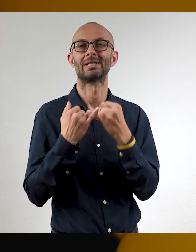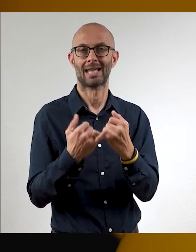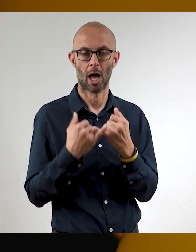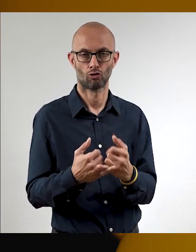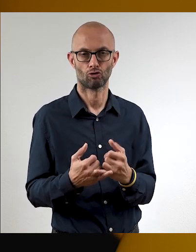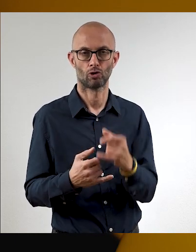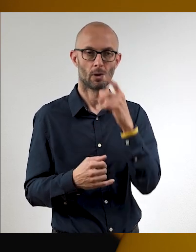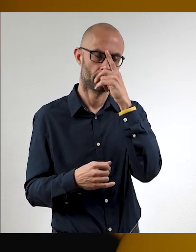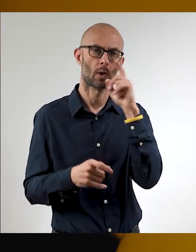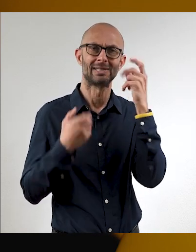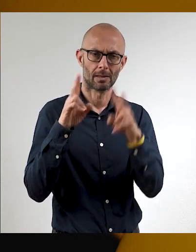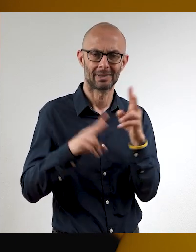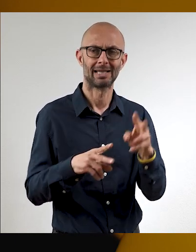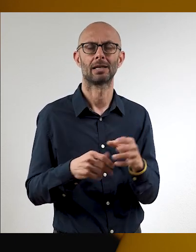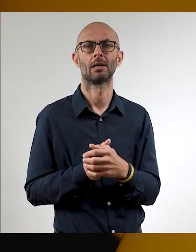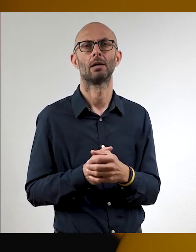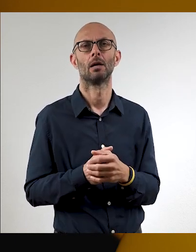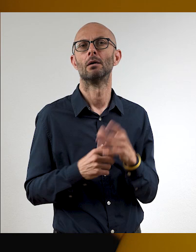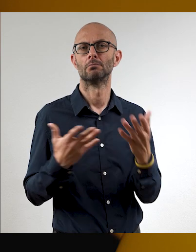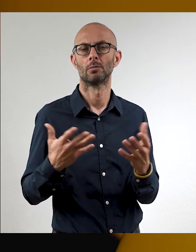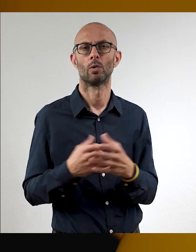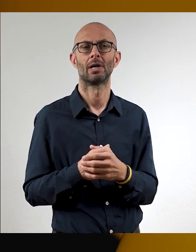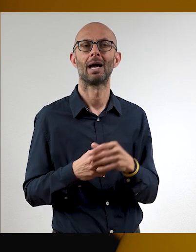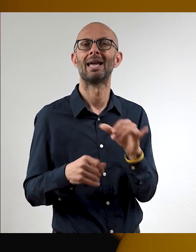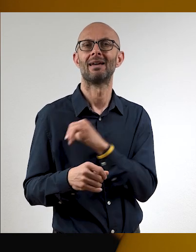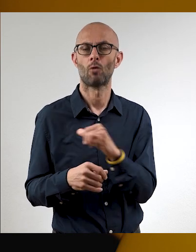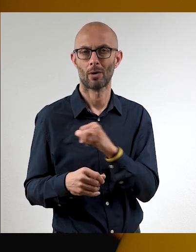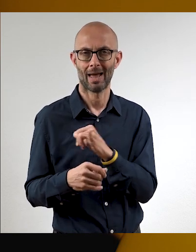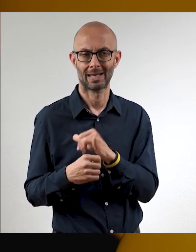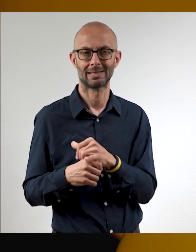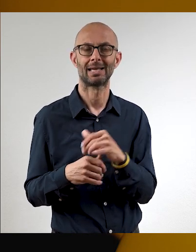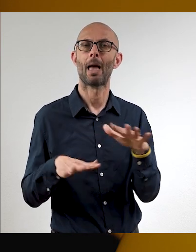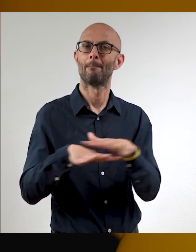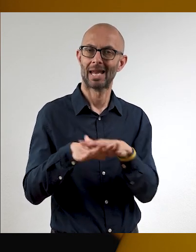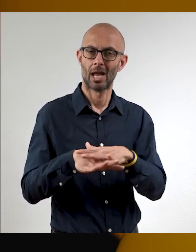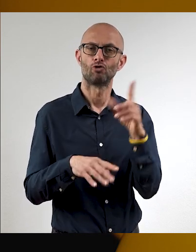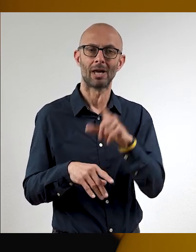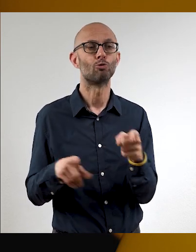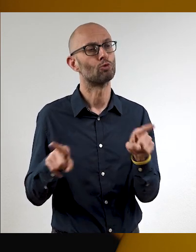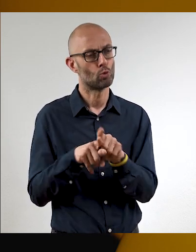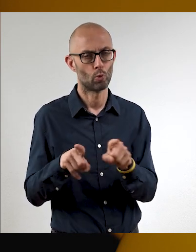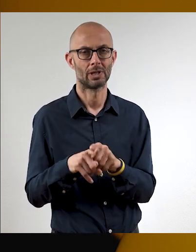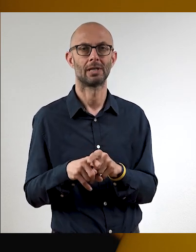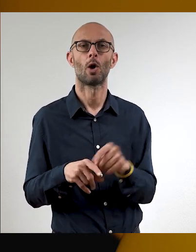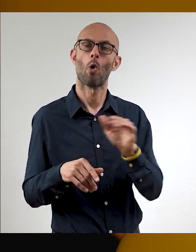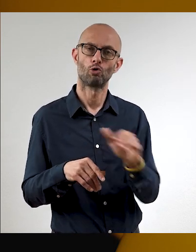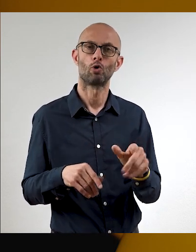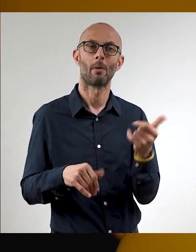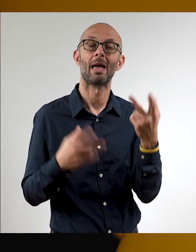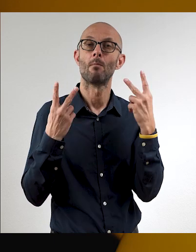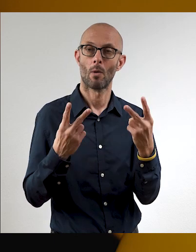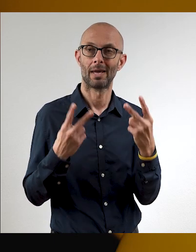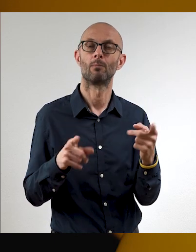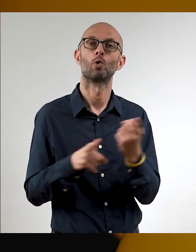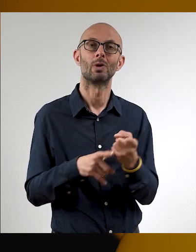starši, skrbniki, skrbnice, skratka informacije, mreža in ravno tako, otrokom je